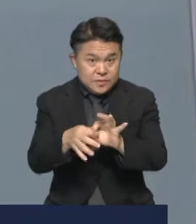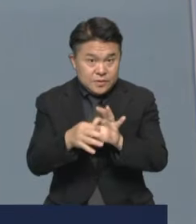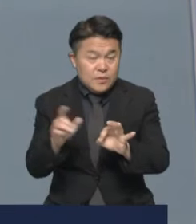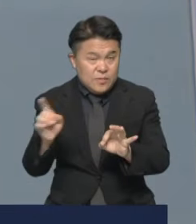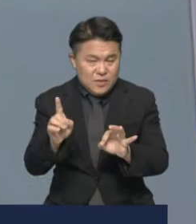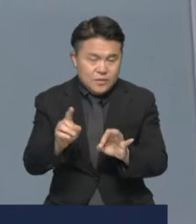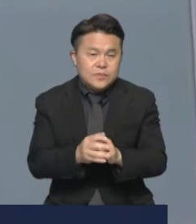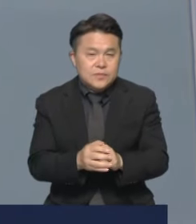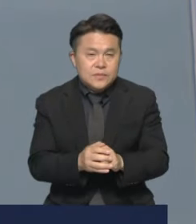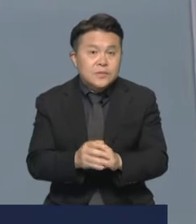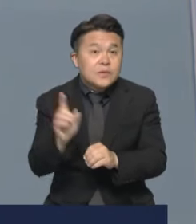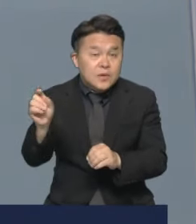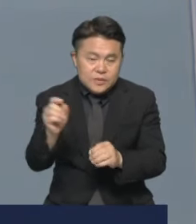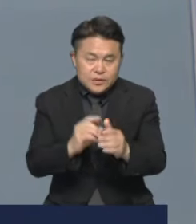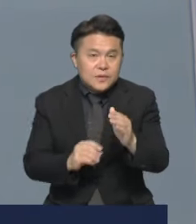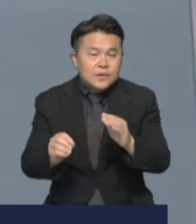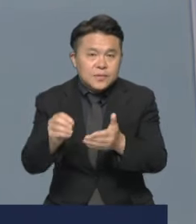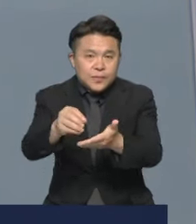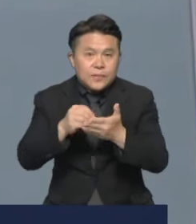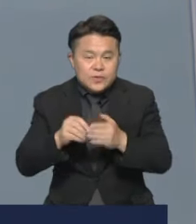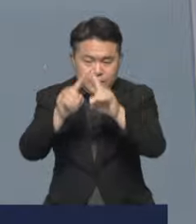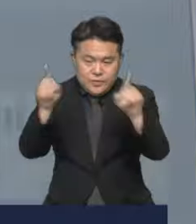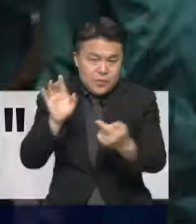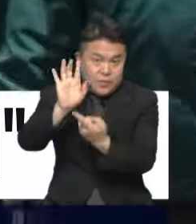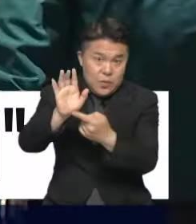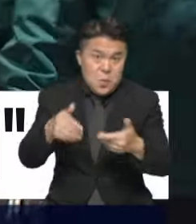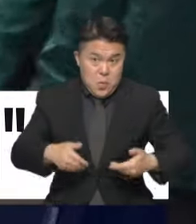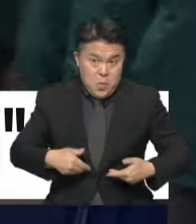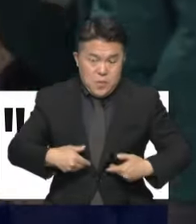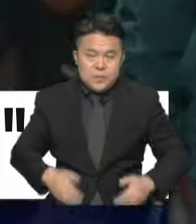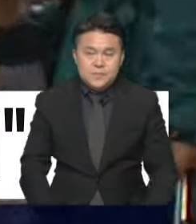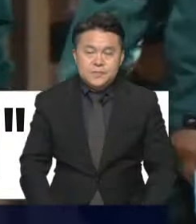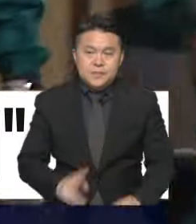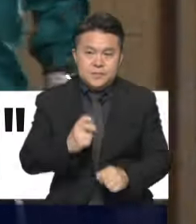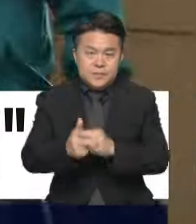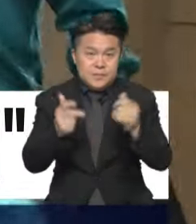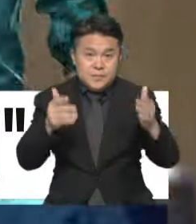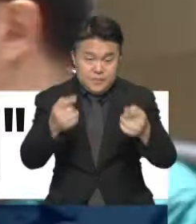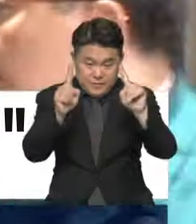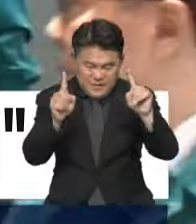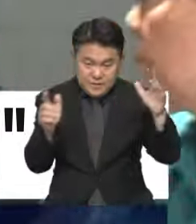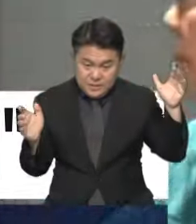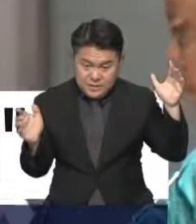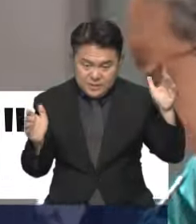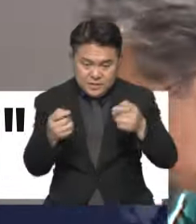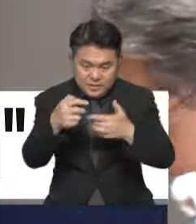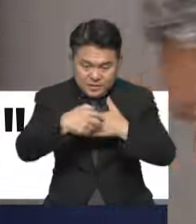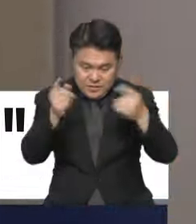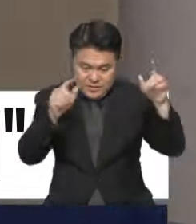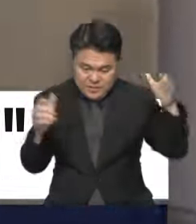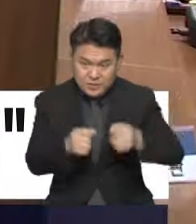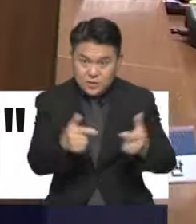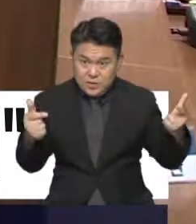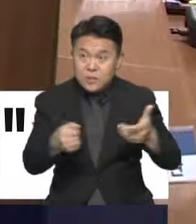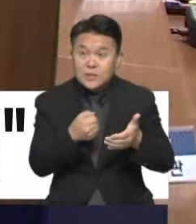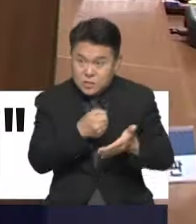요강을 홈페이지에 게재해야 합니다. 27년 만에 의대 증원이 사실상 마무리되는 것으로